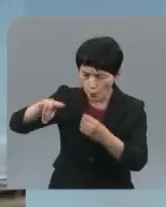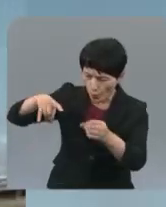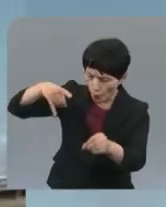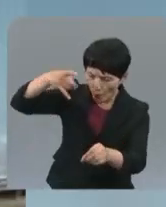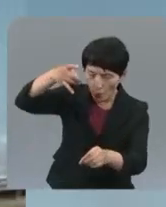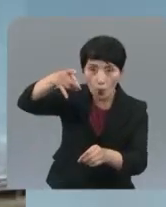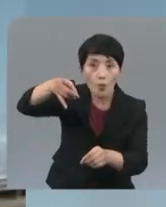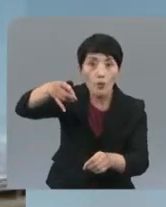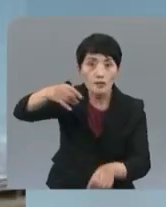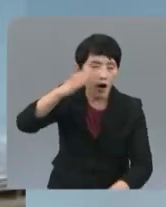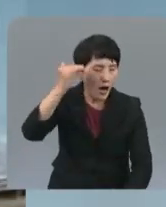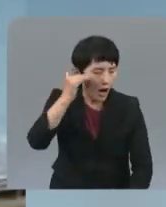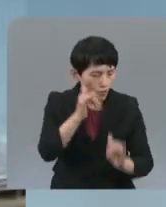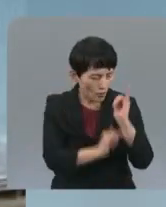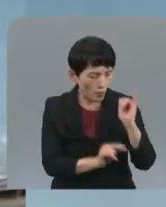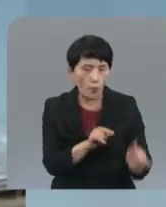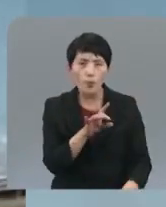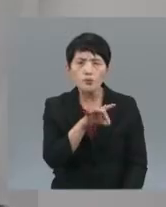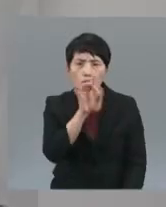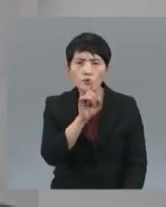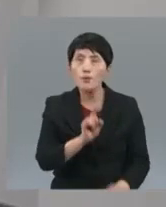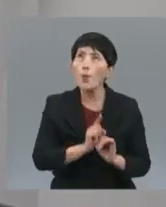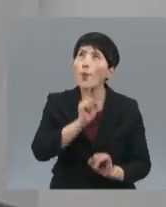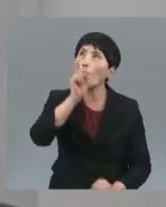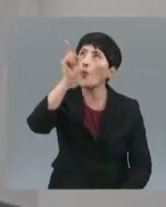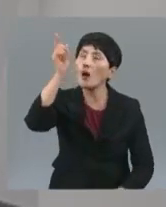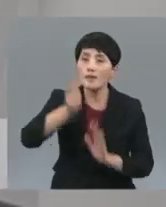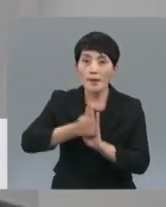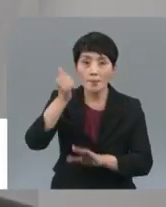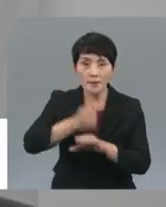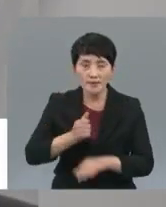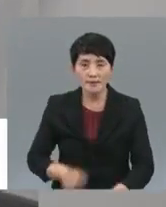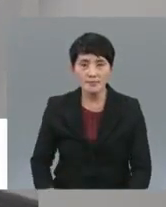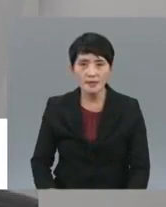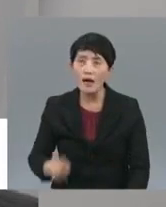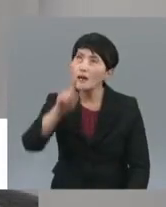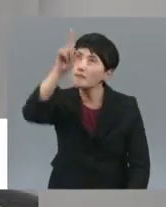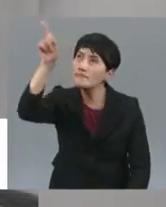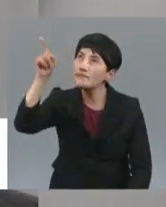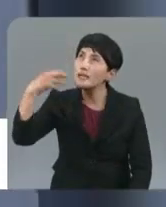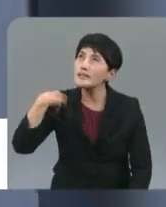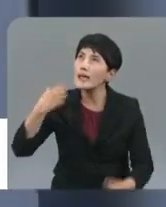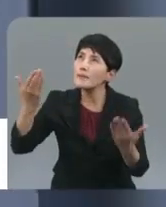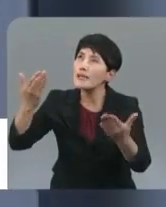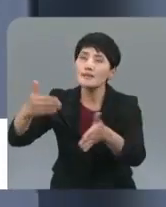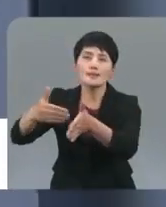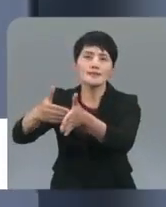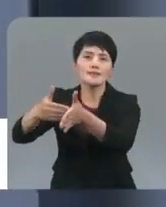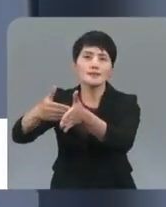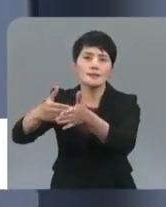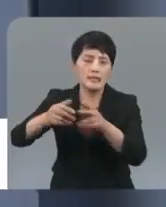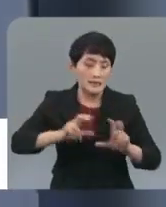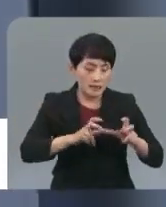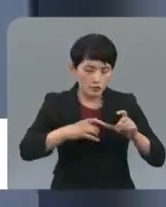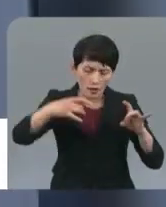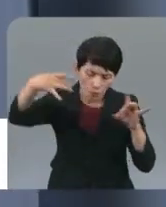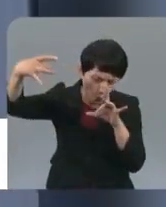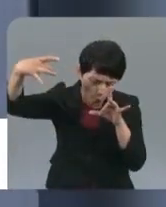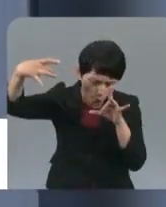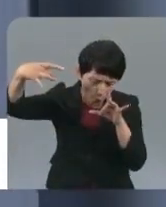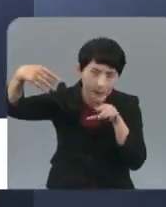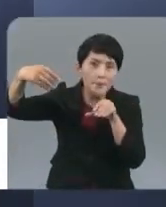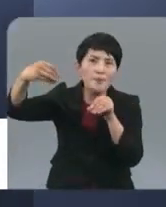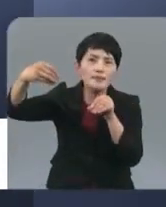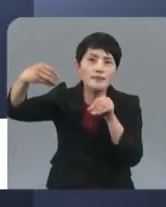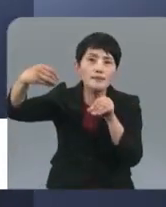buatan pertama yaitu uribiol 1 menjadi permulaan pengembangan luar angkasa Korea Selatan pada 30 tahun lalu sekaligus menjadi